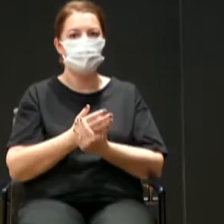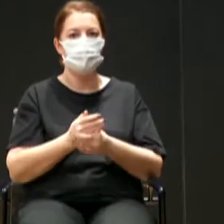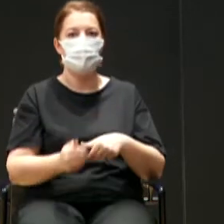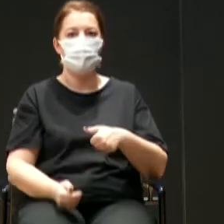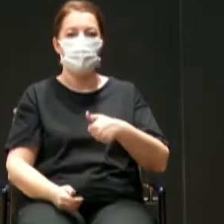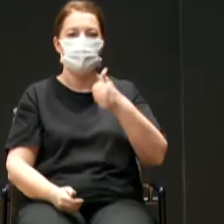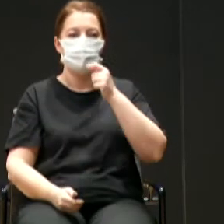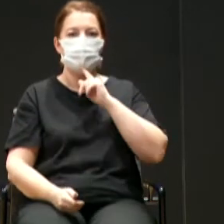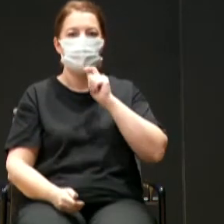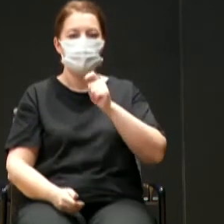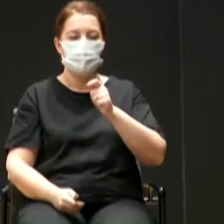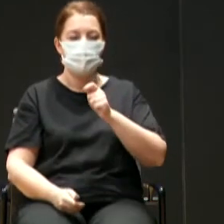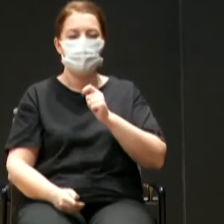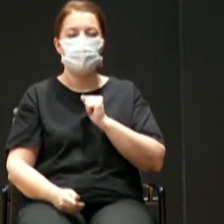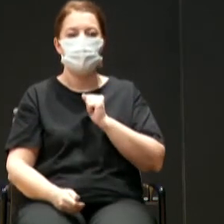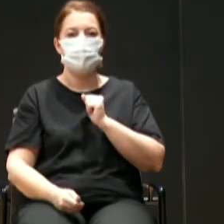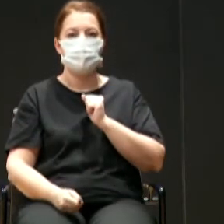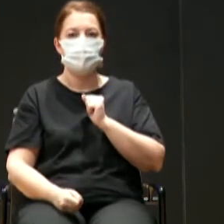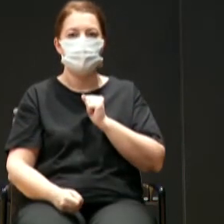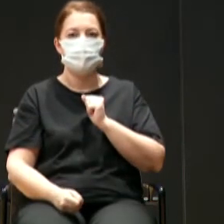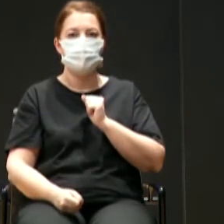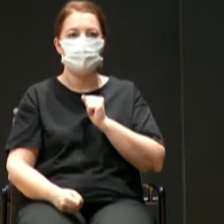başkanlık teklifimiz, özür dilerim. Evet,